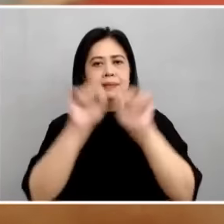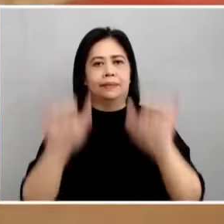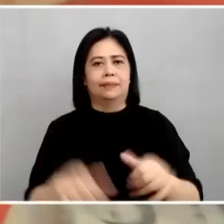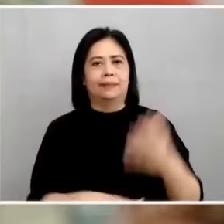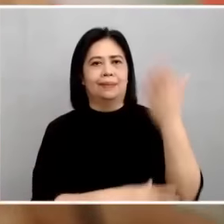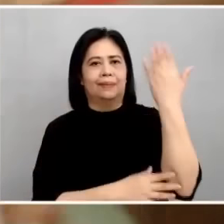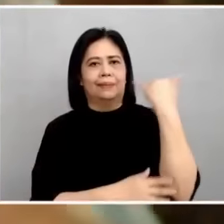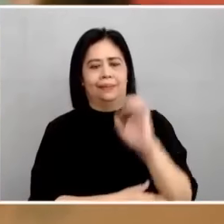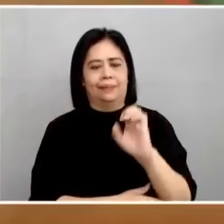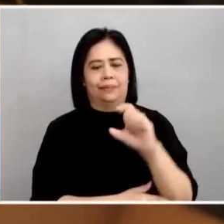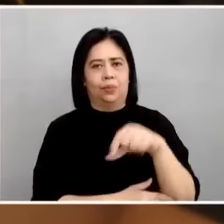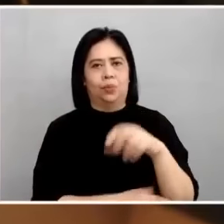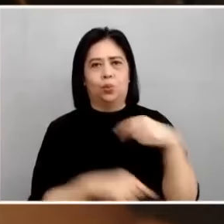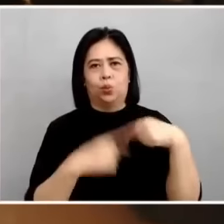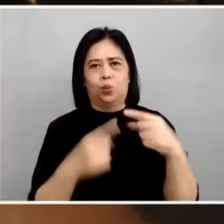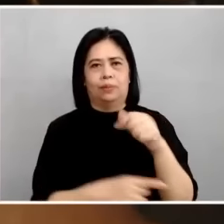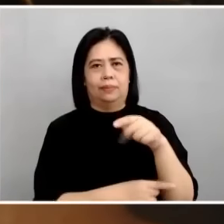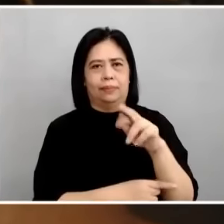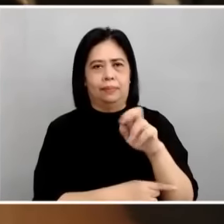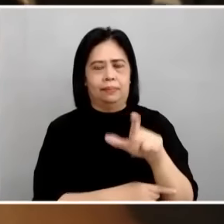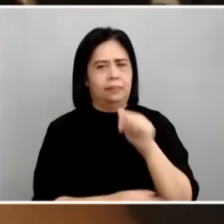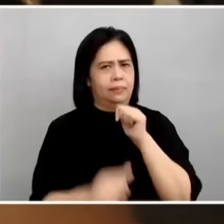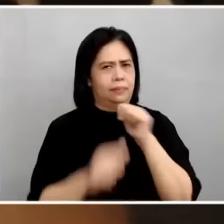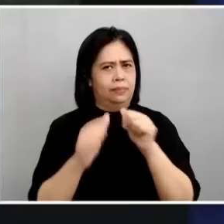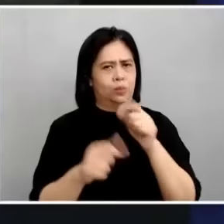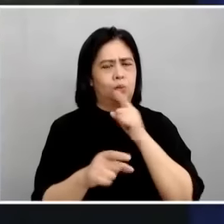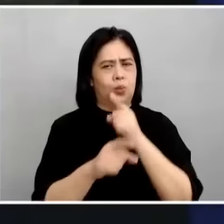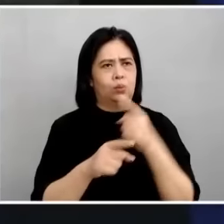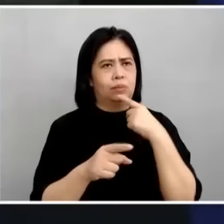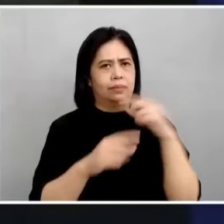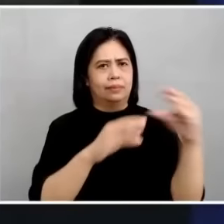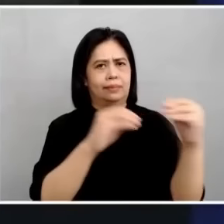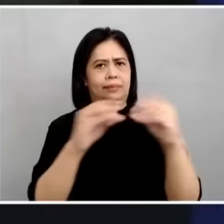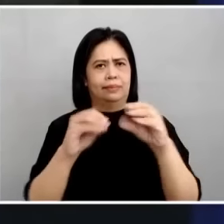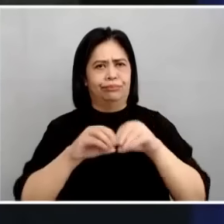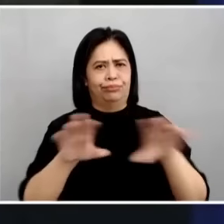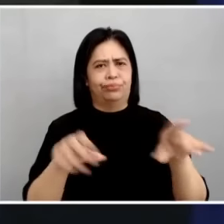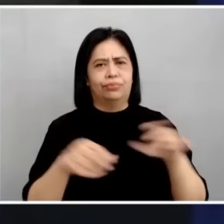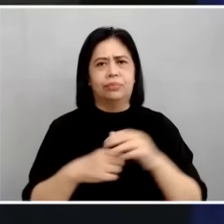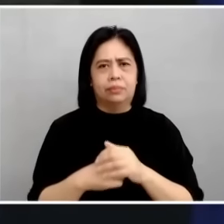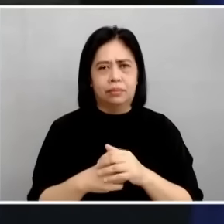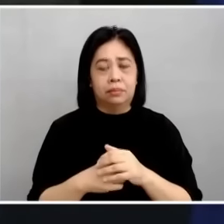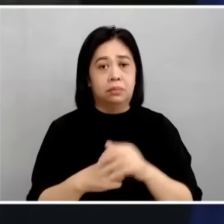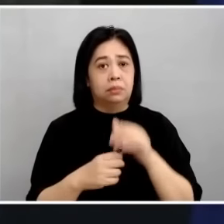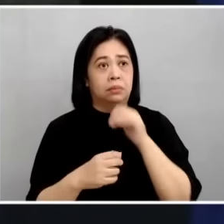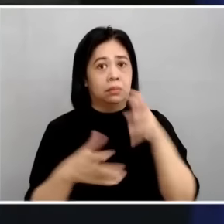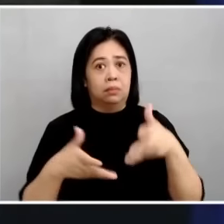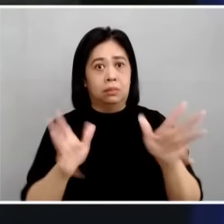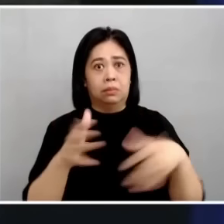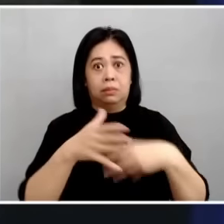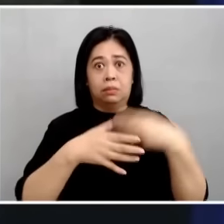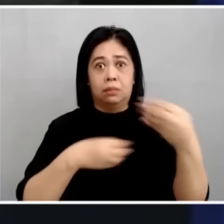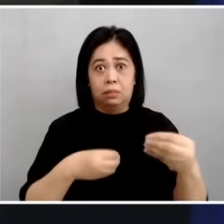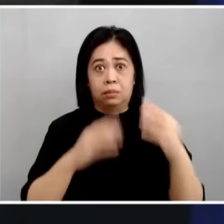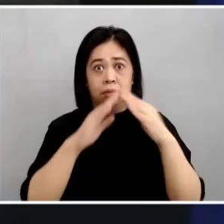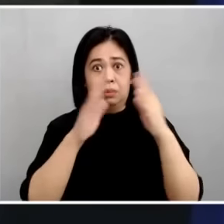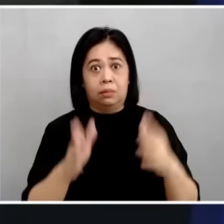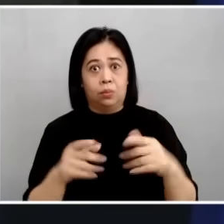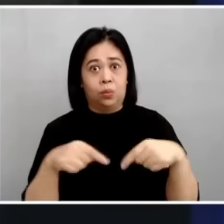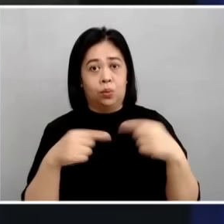ayuda noong Abril. Pinabulaanan din ng palasyo ang mga nagkalat na balitang hindi na rin papayag lumabas ng bahay ngayong